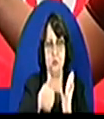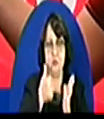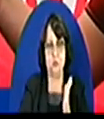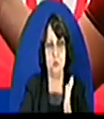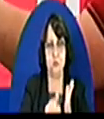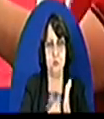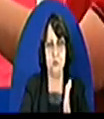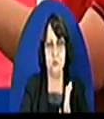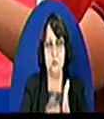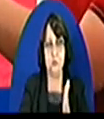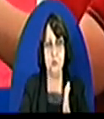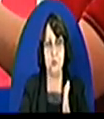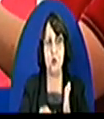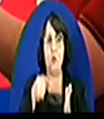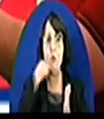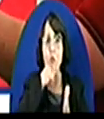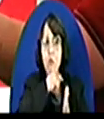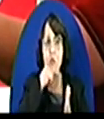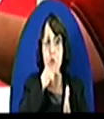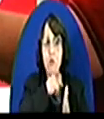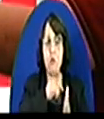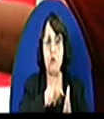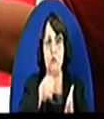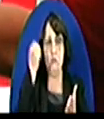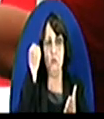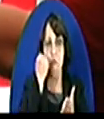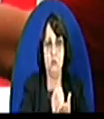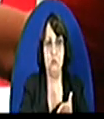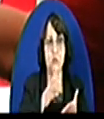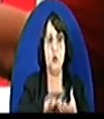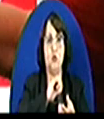Төрийн дэвтэр. Энэ улаан тэмдгийн төлөв гэж хэлсэн.